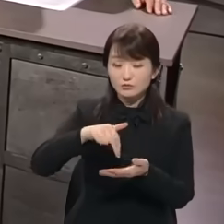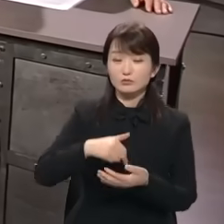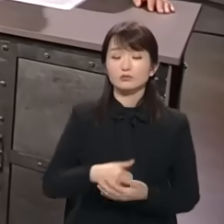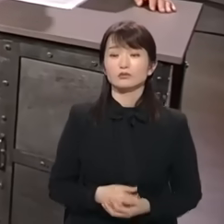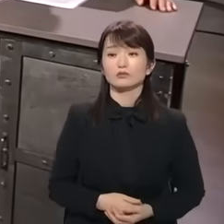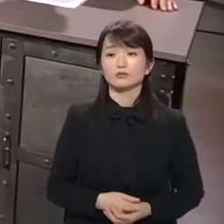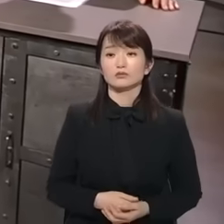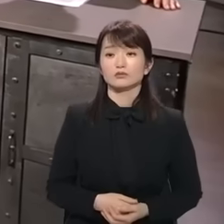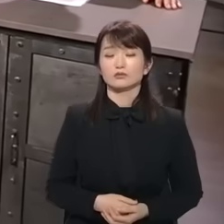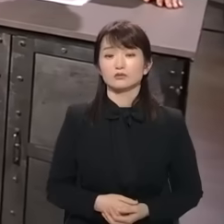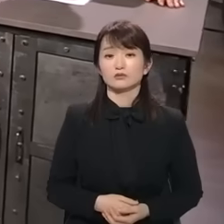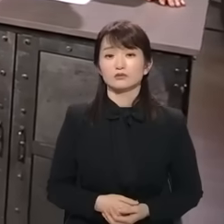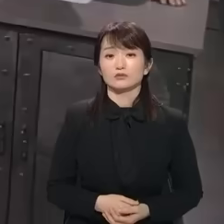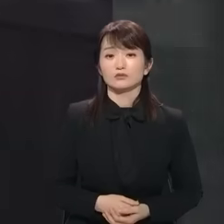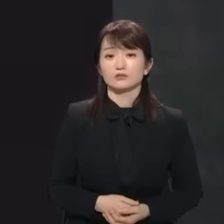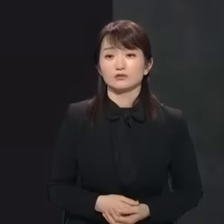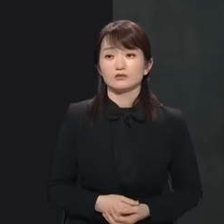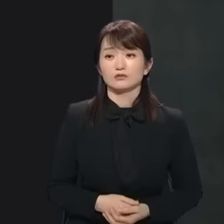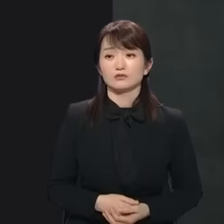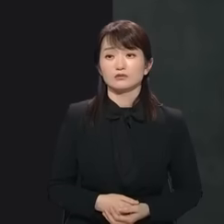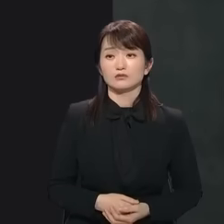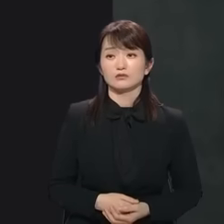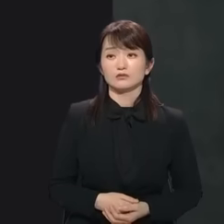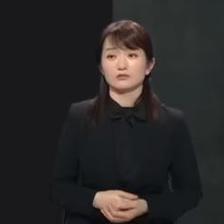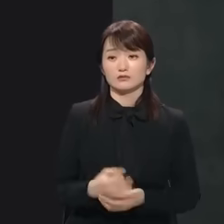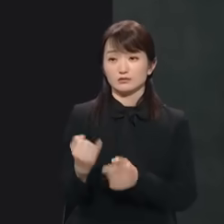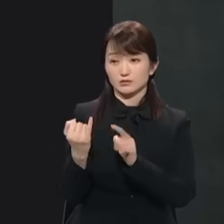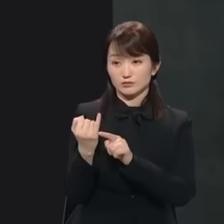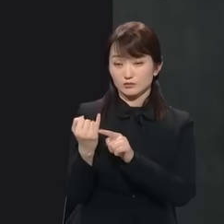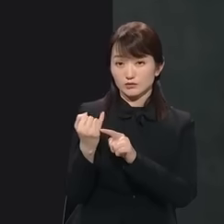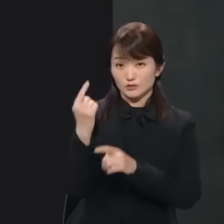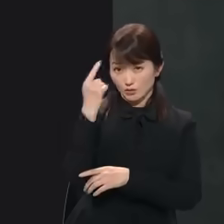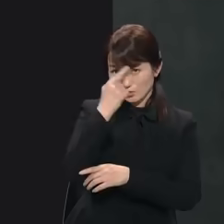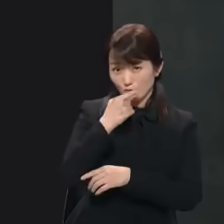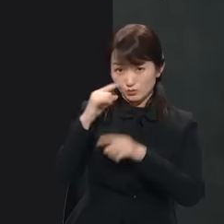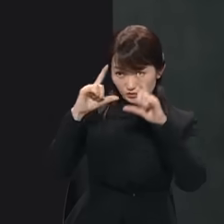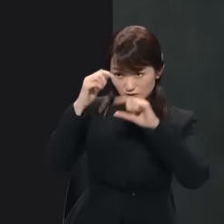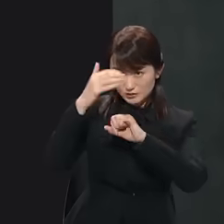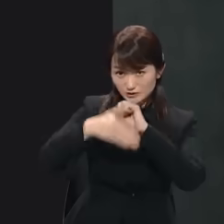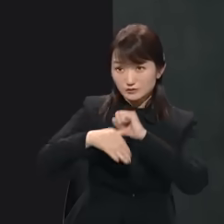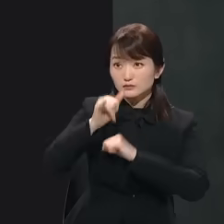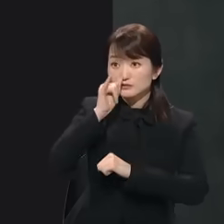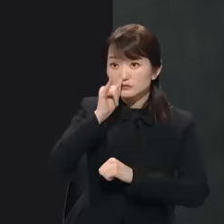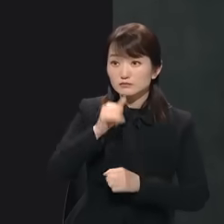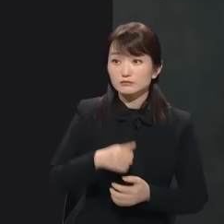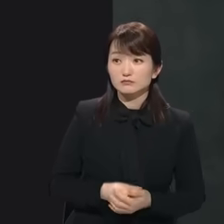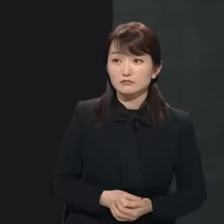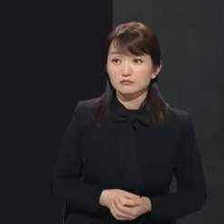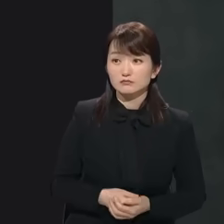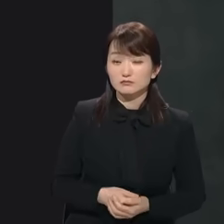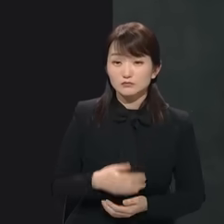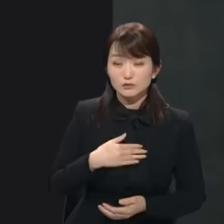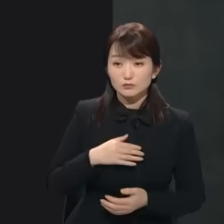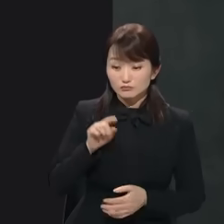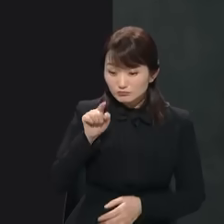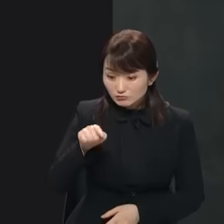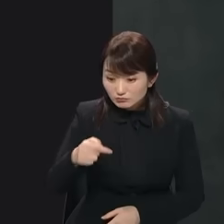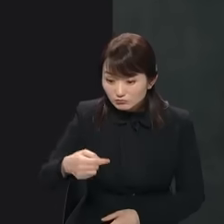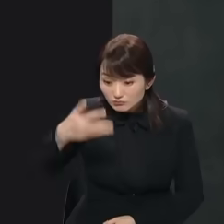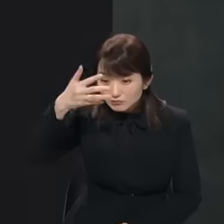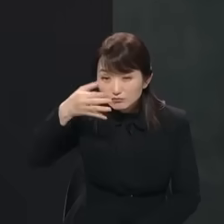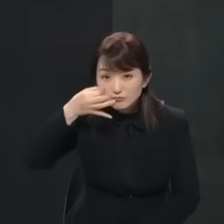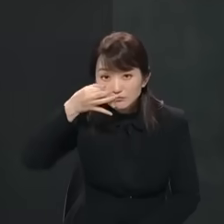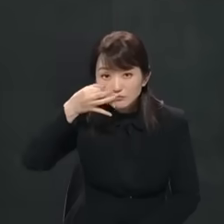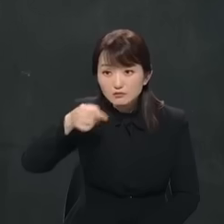주세요 그 스크린샷 보면은 그 해당 모델의 얼굴 사진이 나와 있어요 아 근데 진짜 저도 열어 봤거든요 근데이